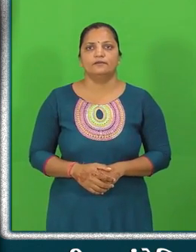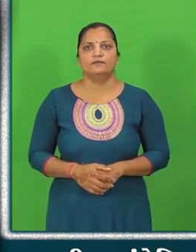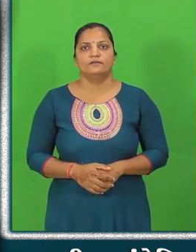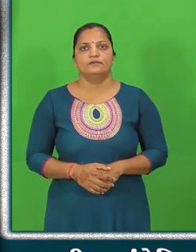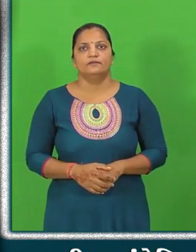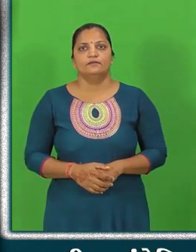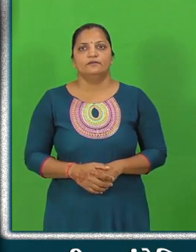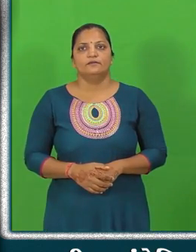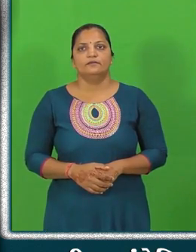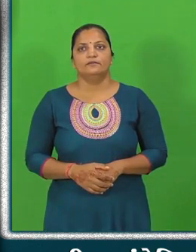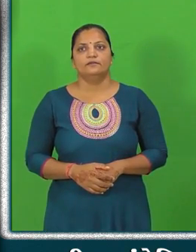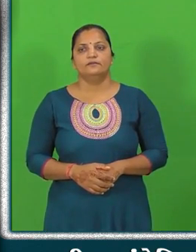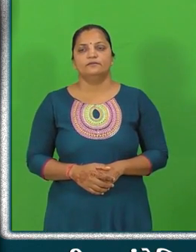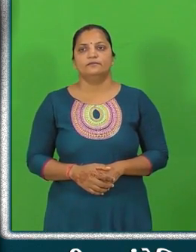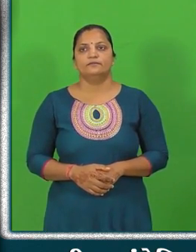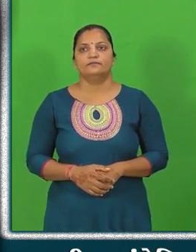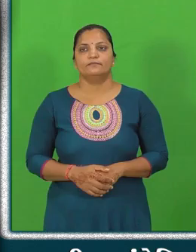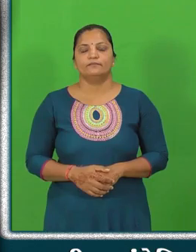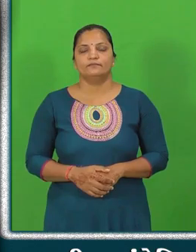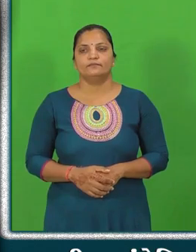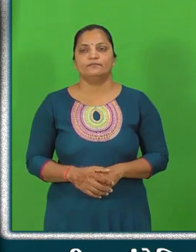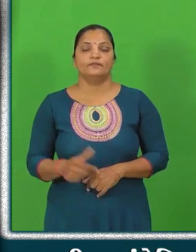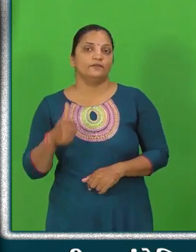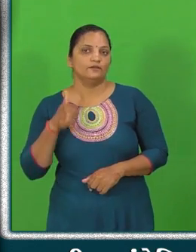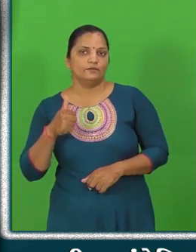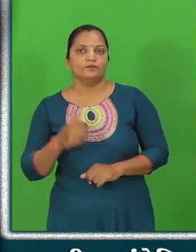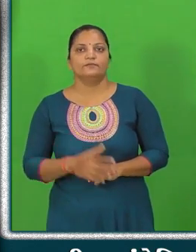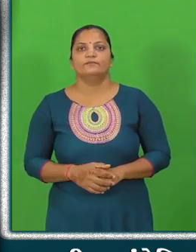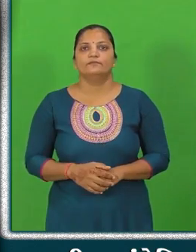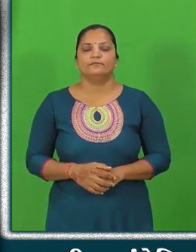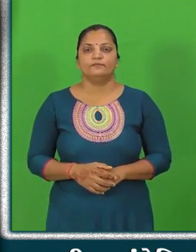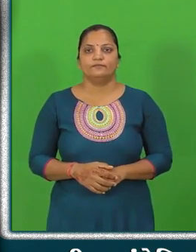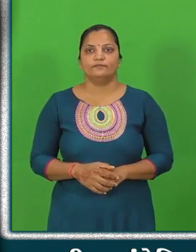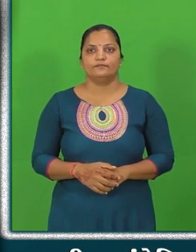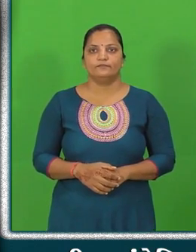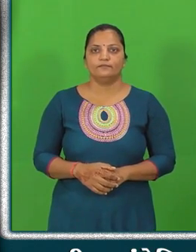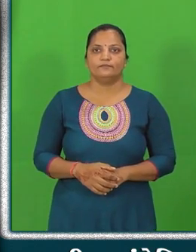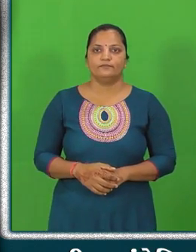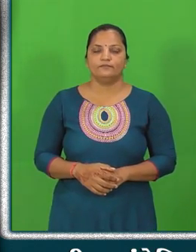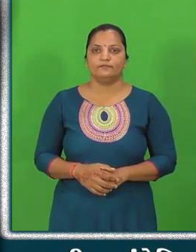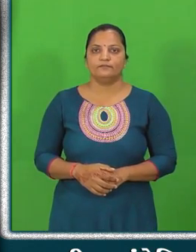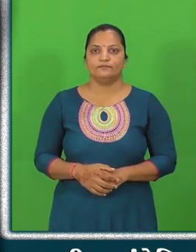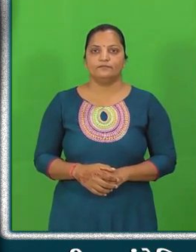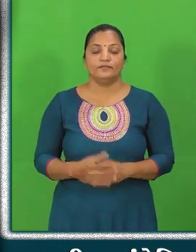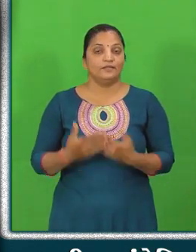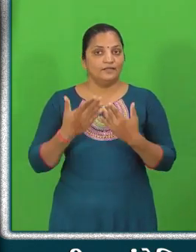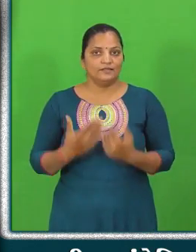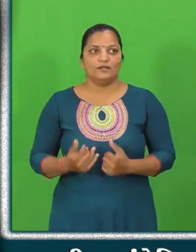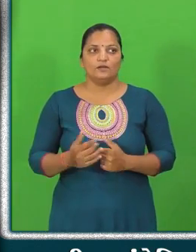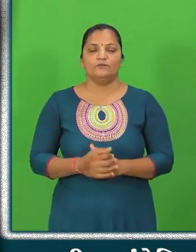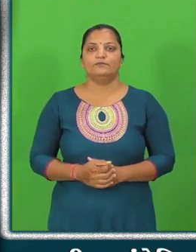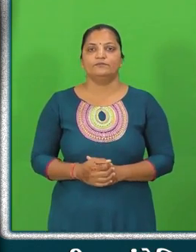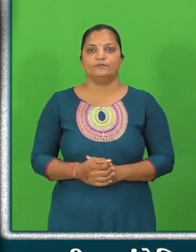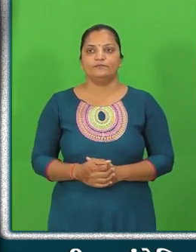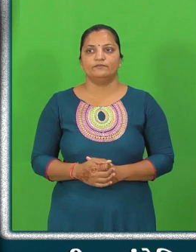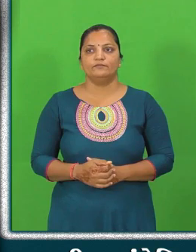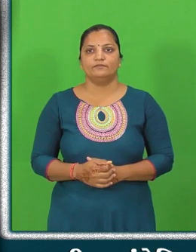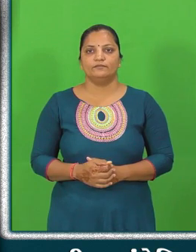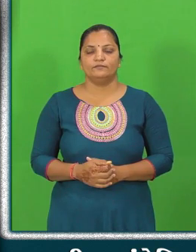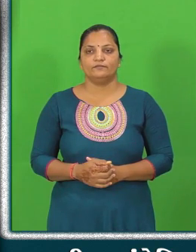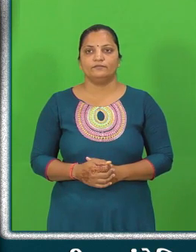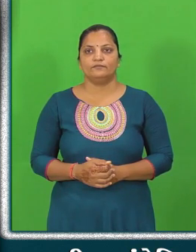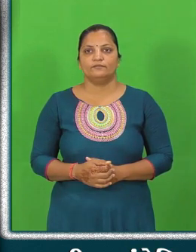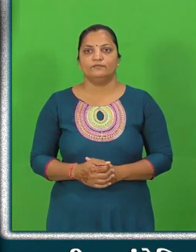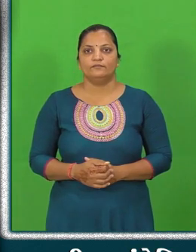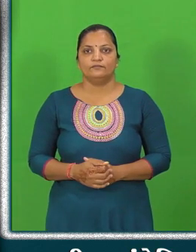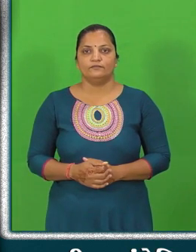છે, સોરી ઓકે ત્યાંથી જ ઓફ. ઓકે ચલો હવે અને